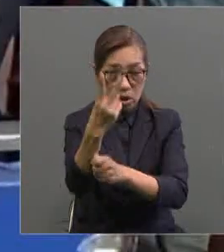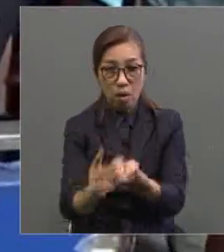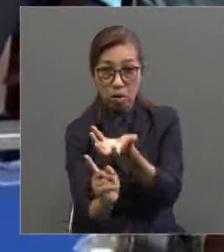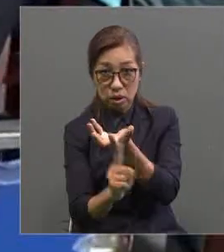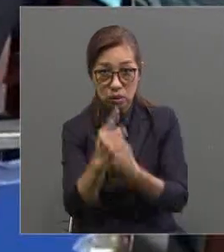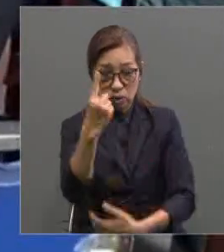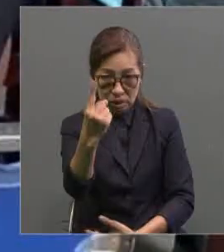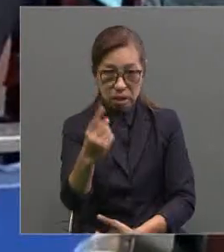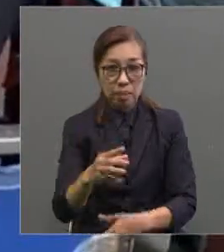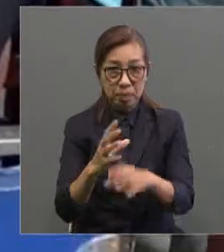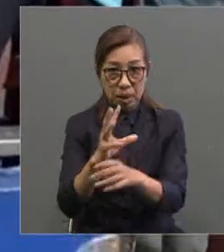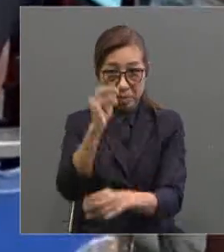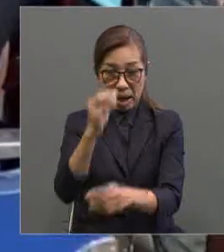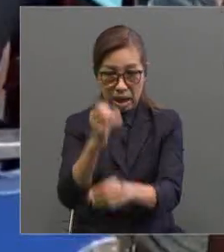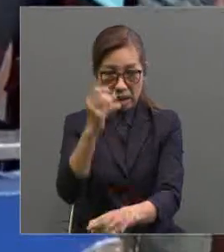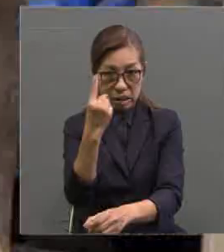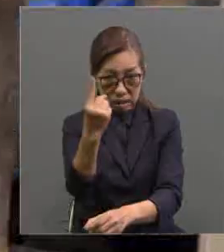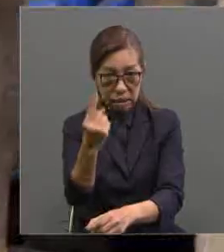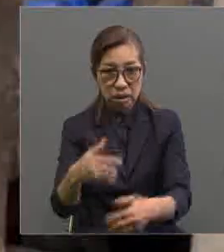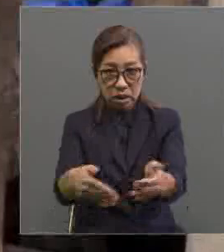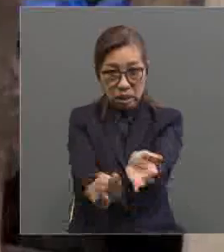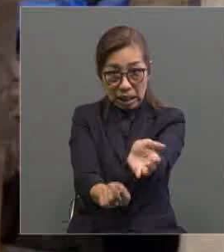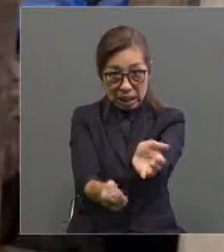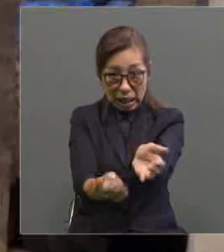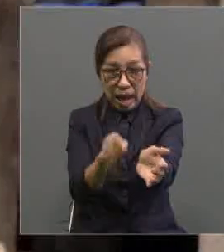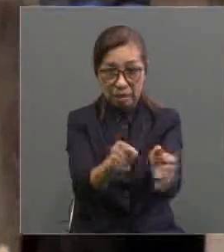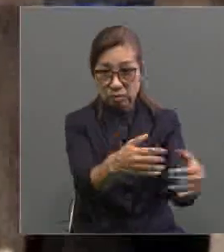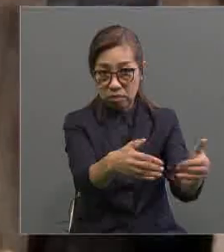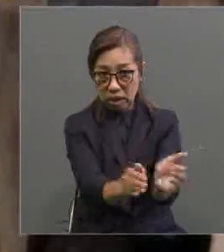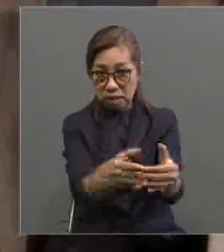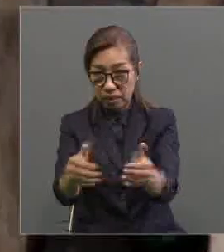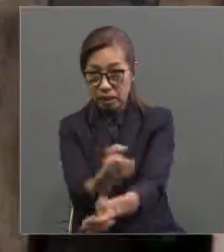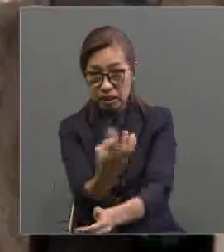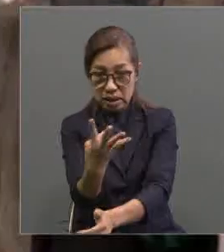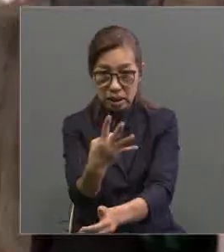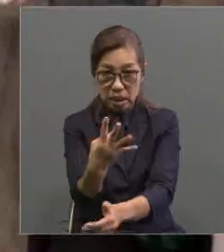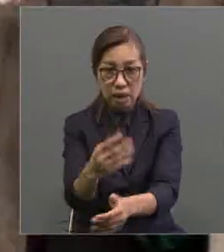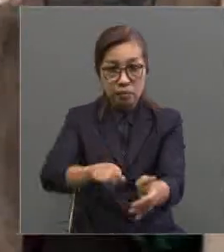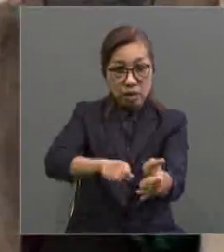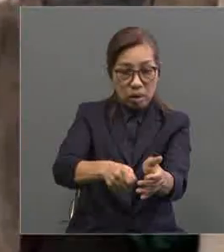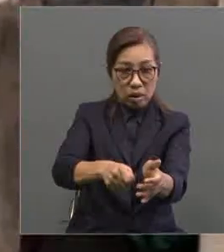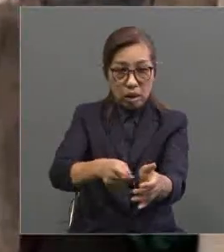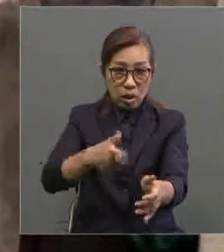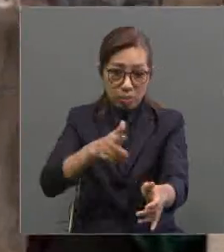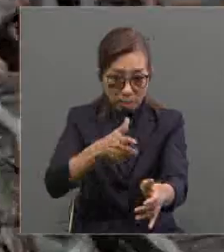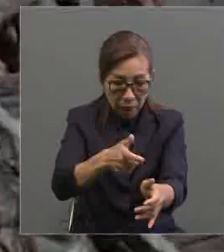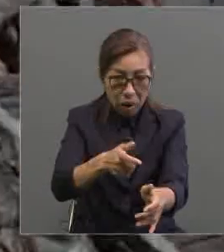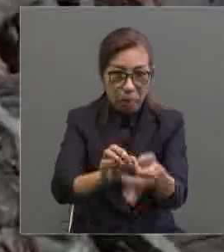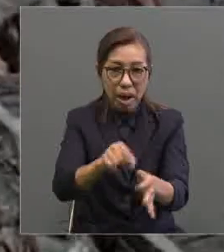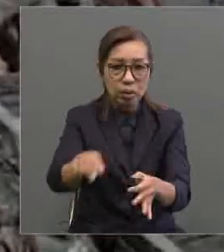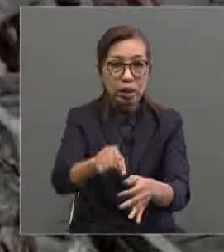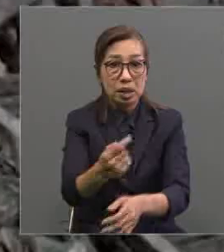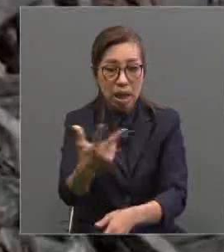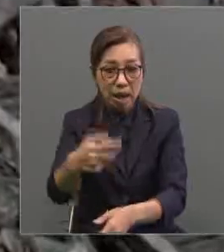กิโล 1เครื่องไม้ทุบ 1ด้ามถังแก๊สหุงต้ม 4ถังพร้อมหัวที่ใช้สำหรับเผาแก๊สจำนวน 3หัว